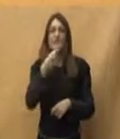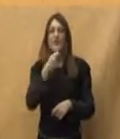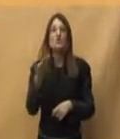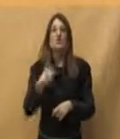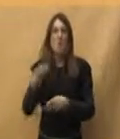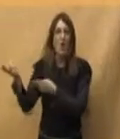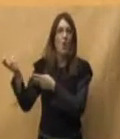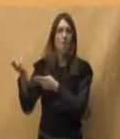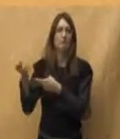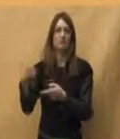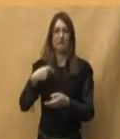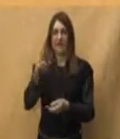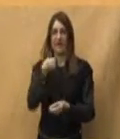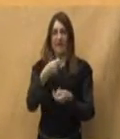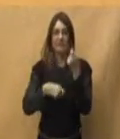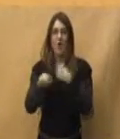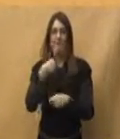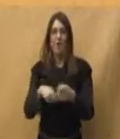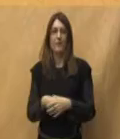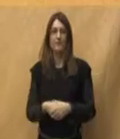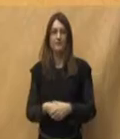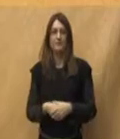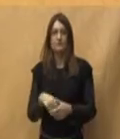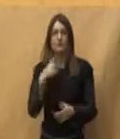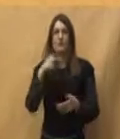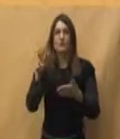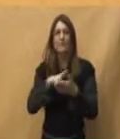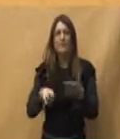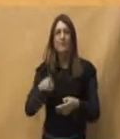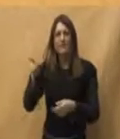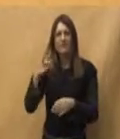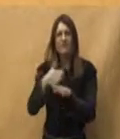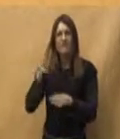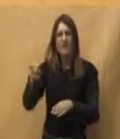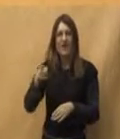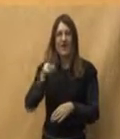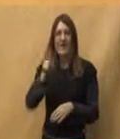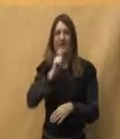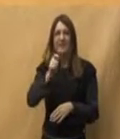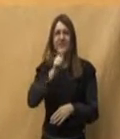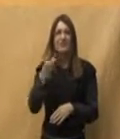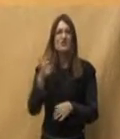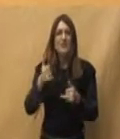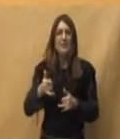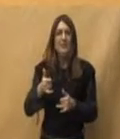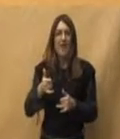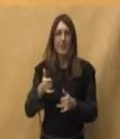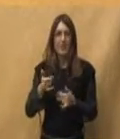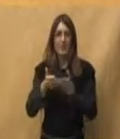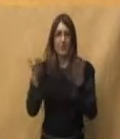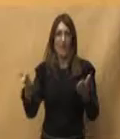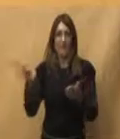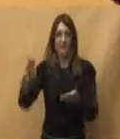uvozimo, koju mi uzimamo. Onda ću pročitati zaključak. Vi ste čak u ovom intervjuu koji sam pročitala u jednom današnjem